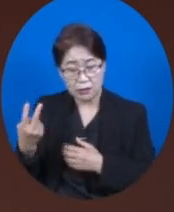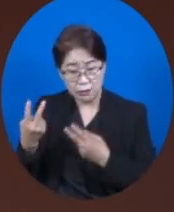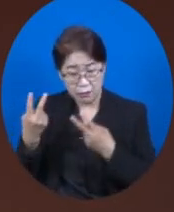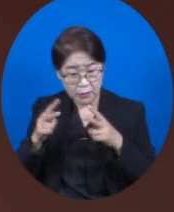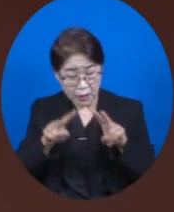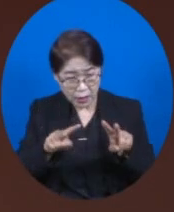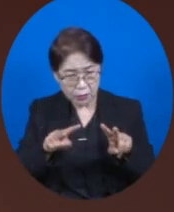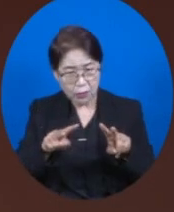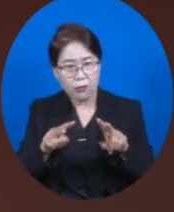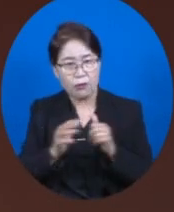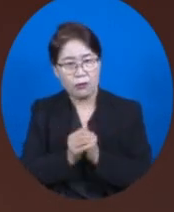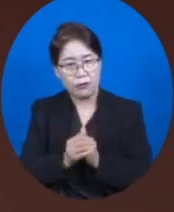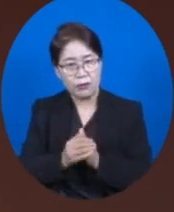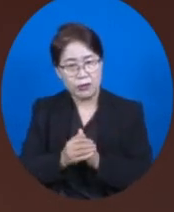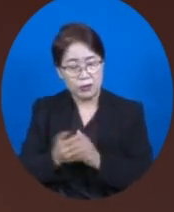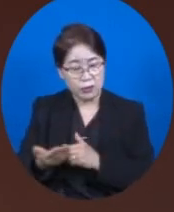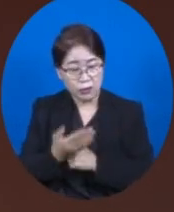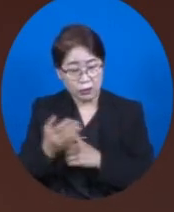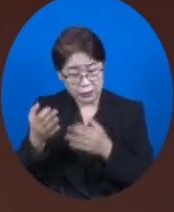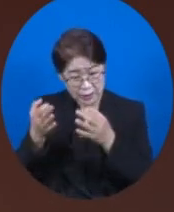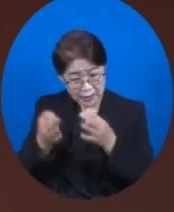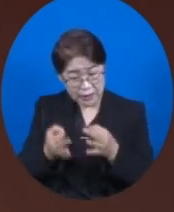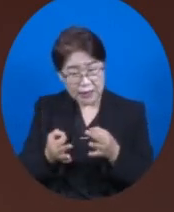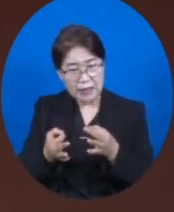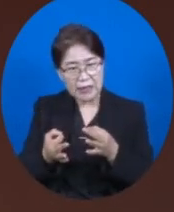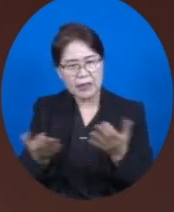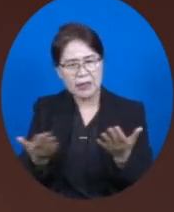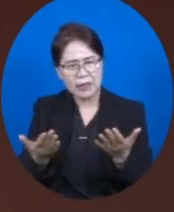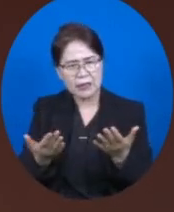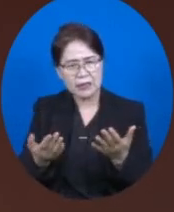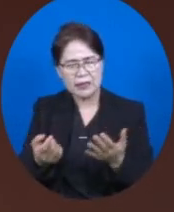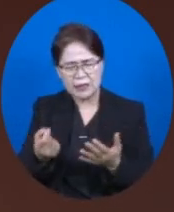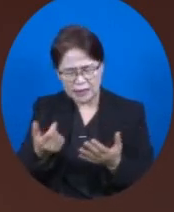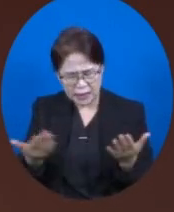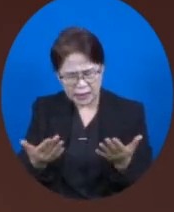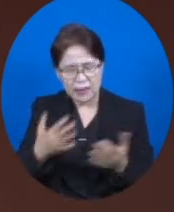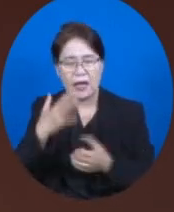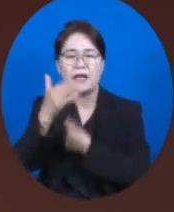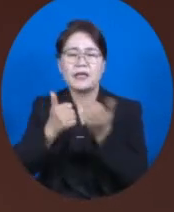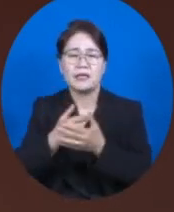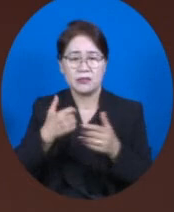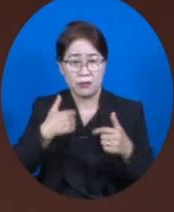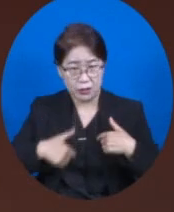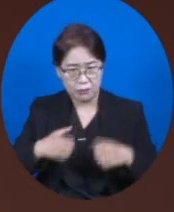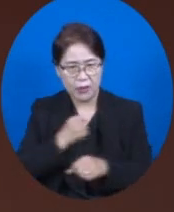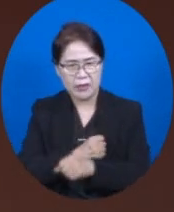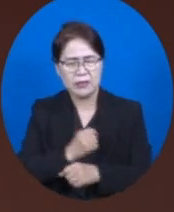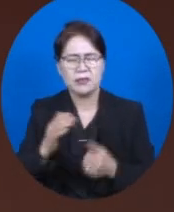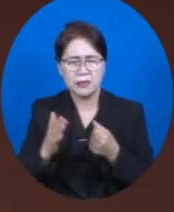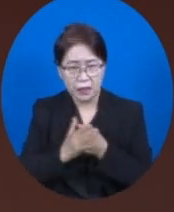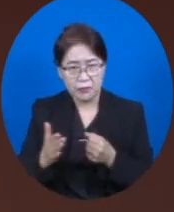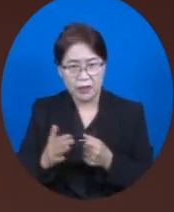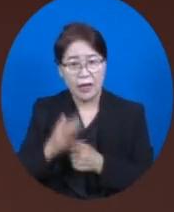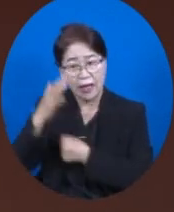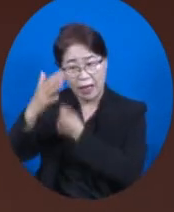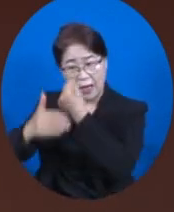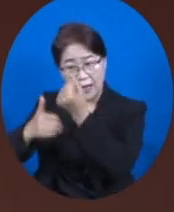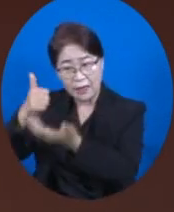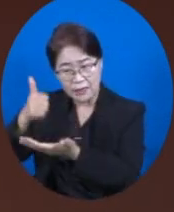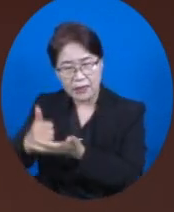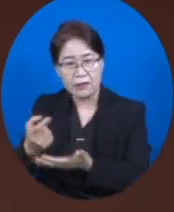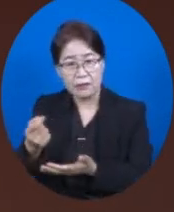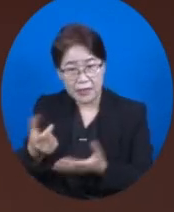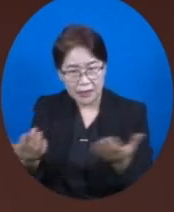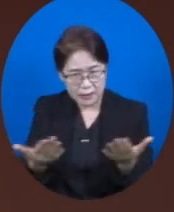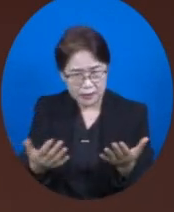하나님께서 그 작은 일을 하나님이 기뻐하시기 때문입니다 우리 하나님은